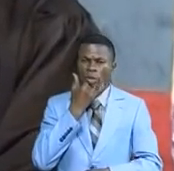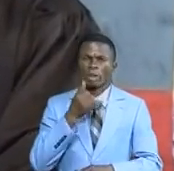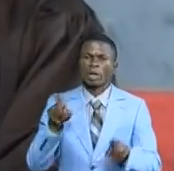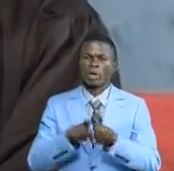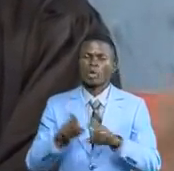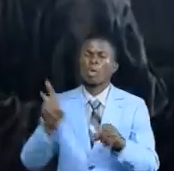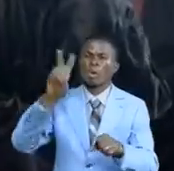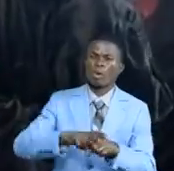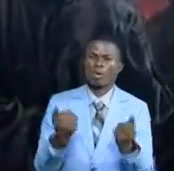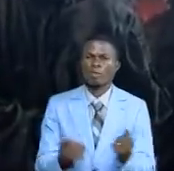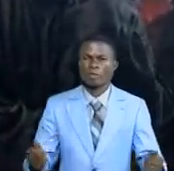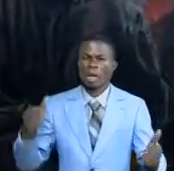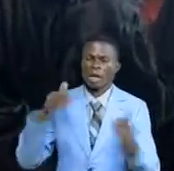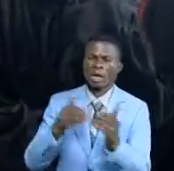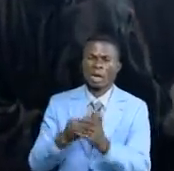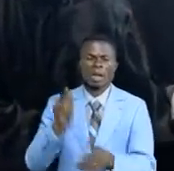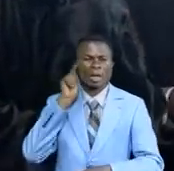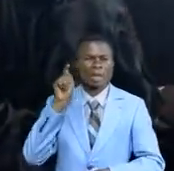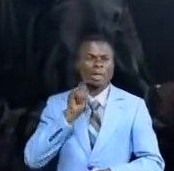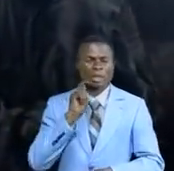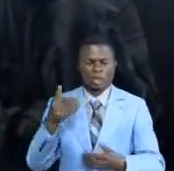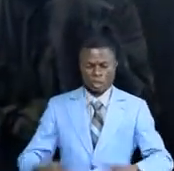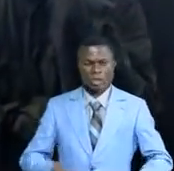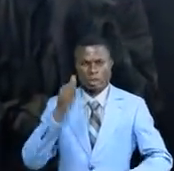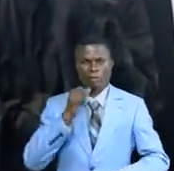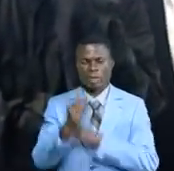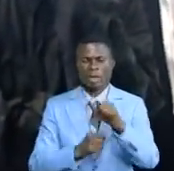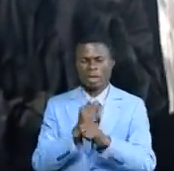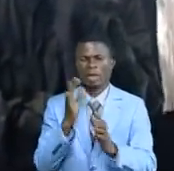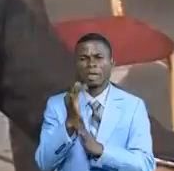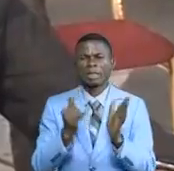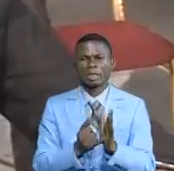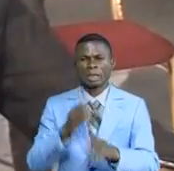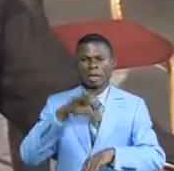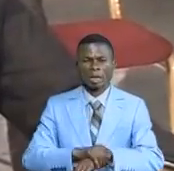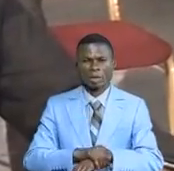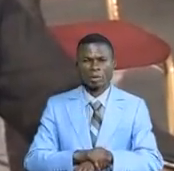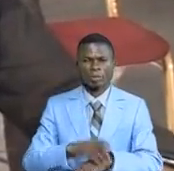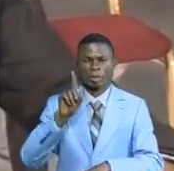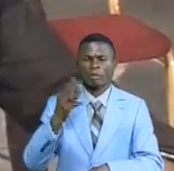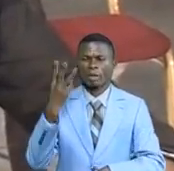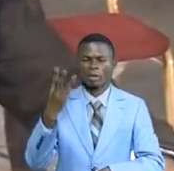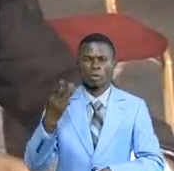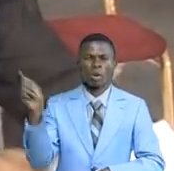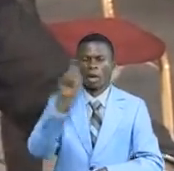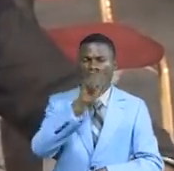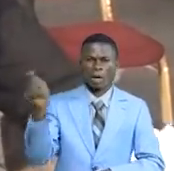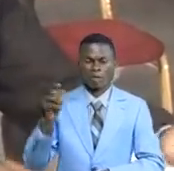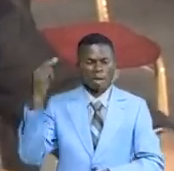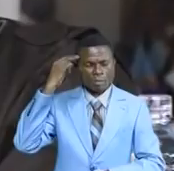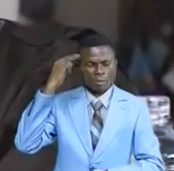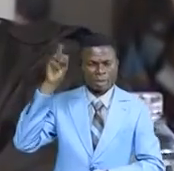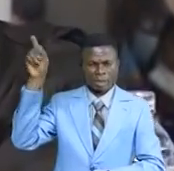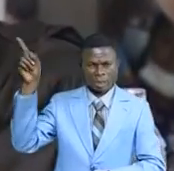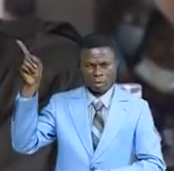viol d'enfants et d'agression sexuelle d'une adolescente de 16 ans, enregistrée en date du 23 avril 2020 à Massina